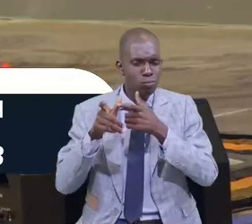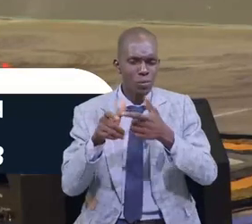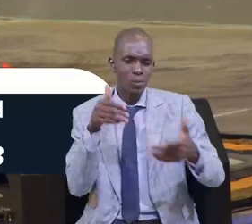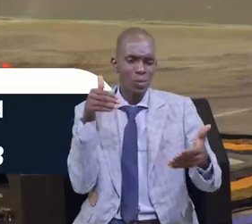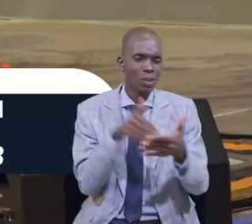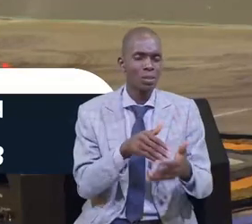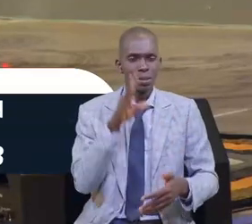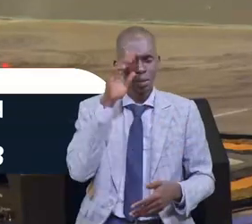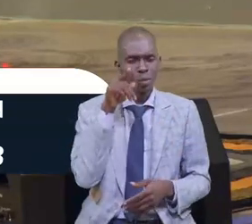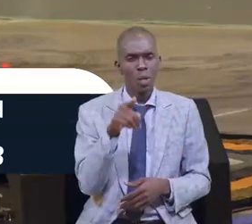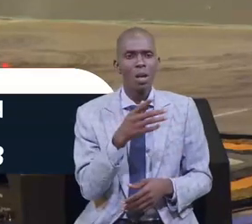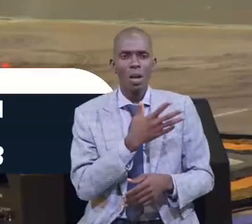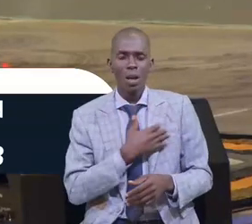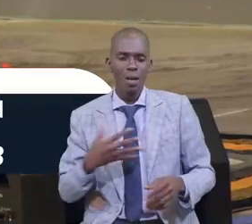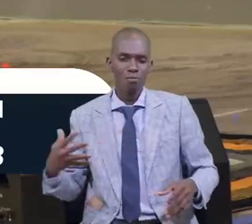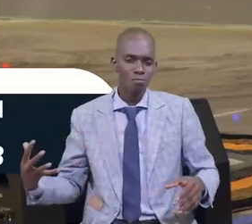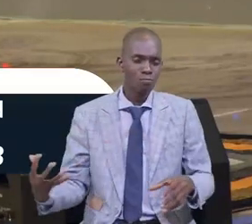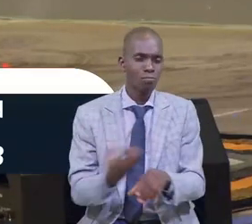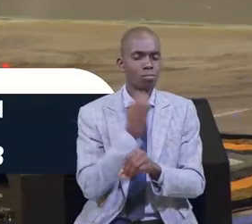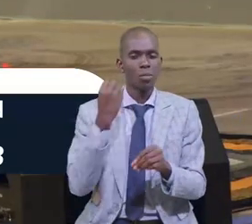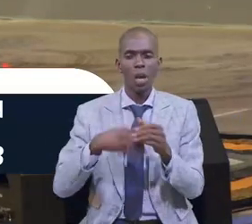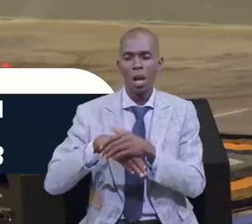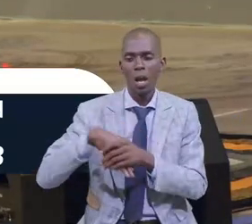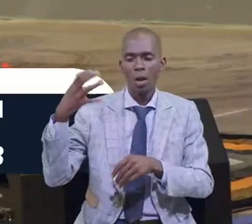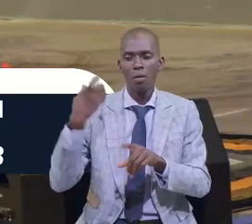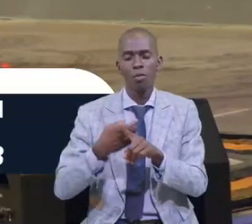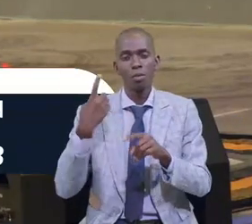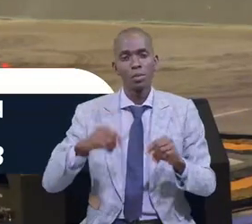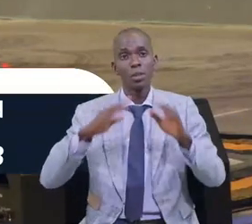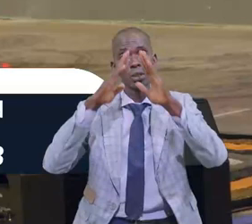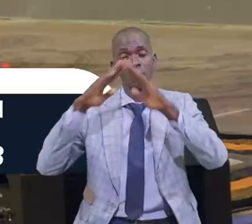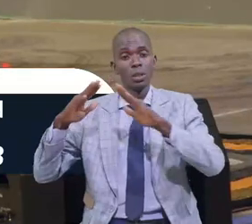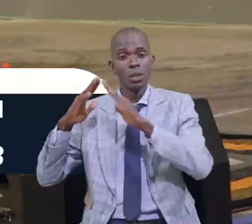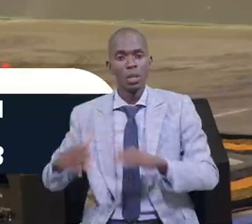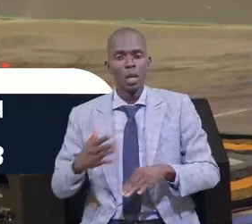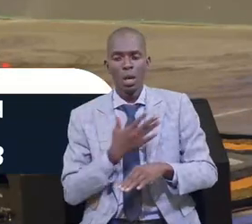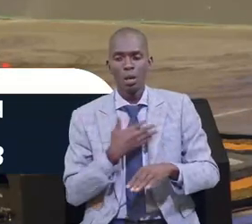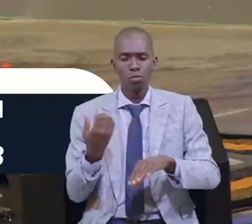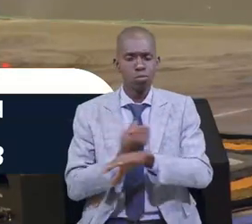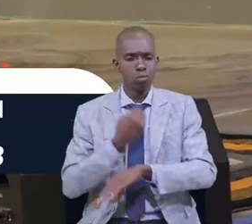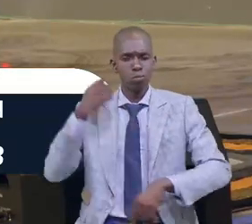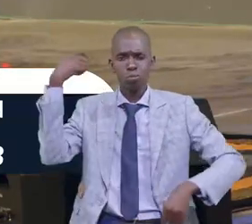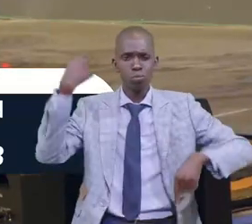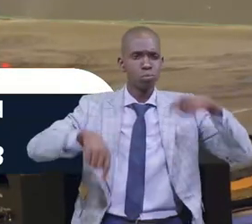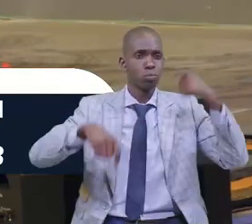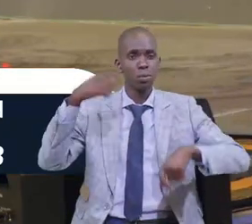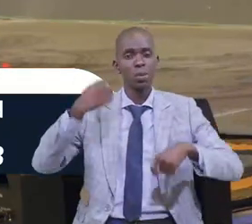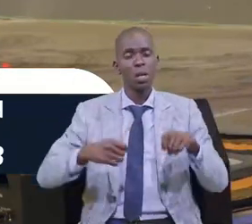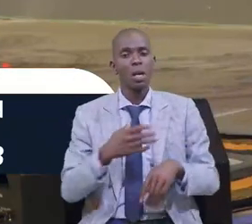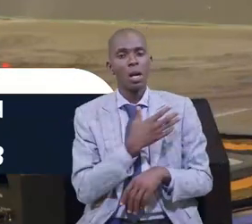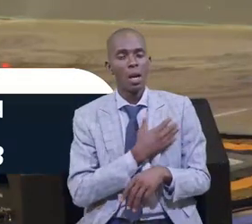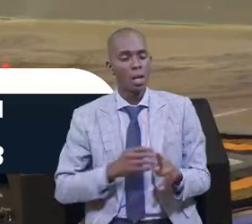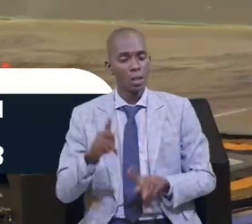lui, le traînèrent hors de la ville et le lapidèrent. Les